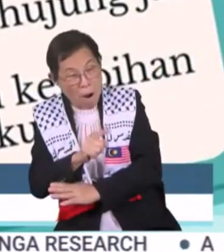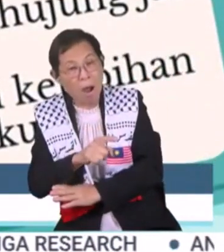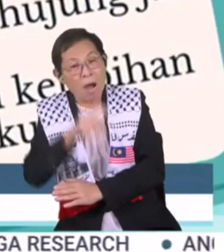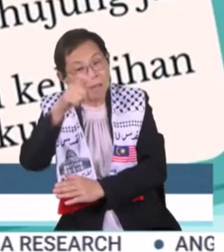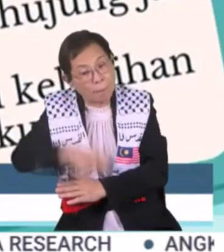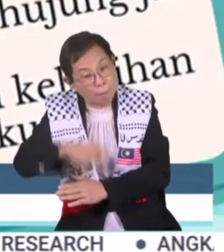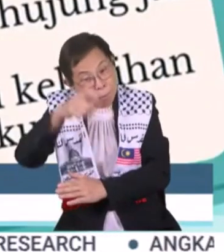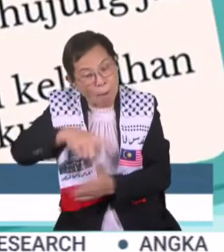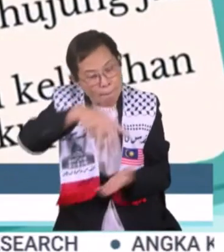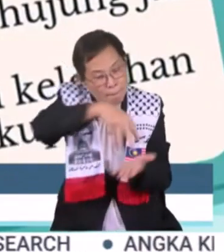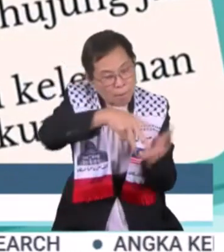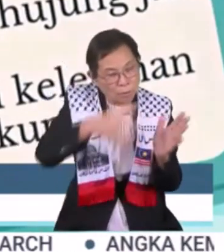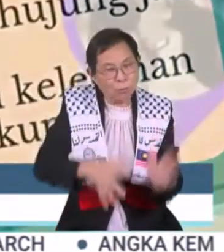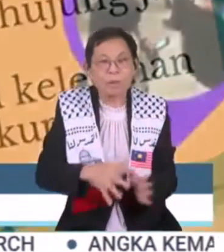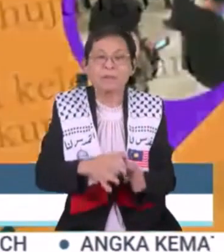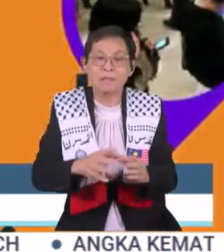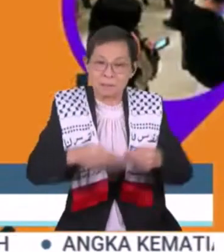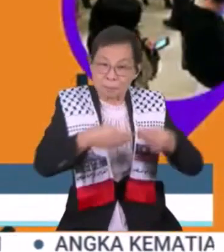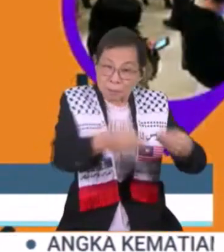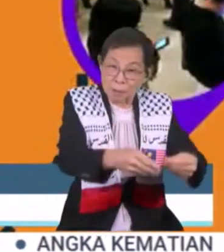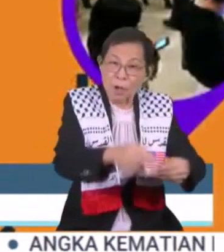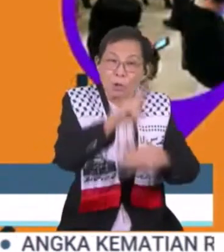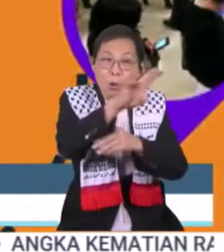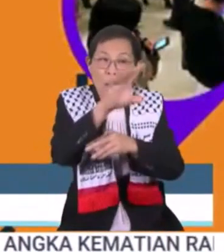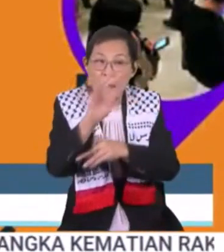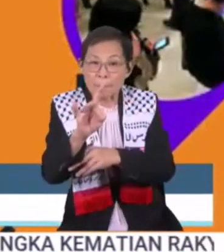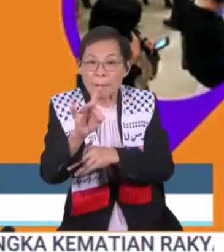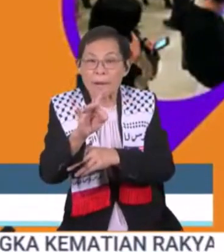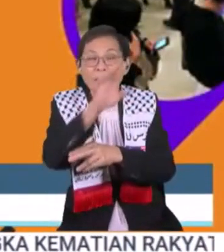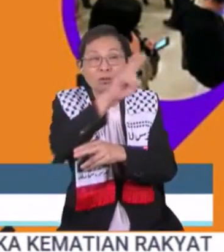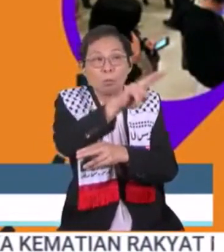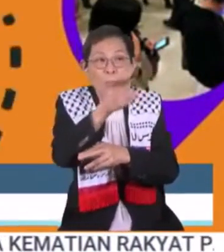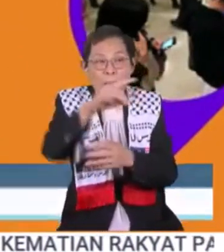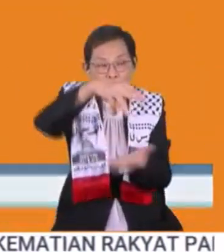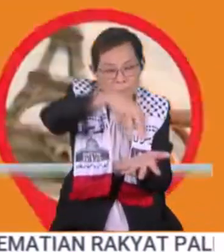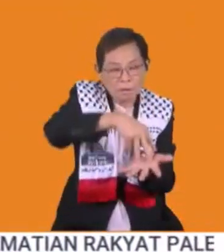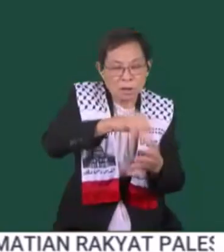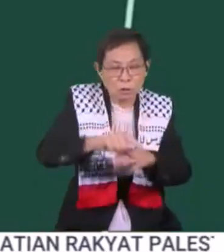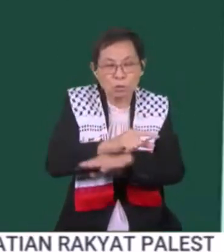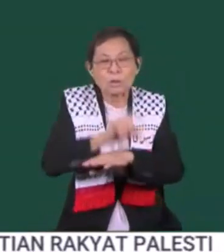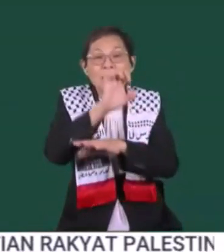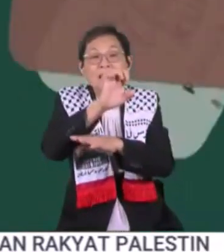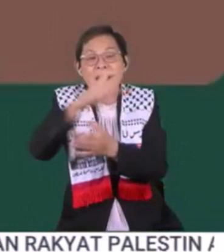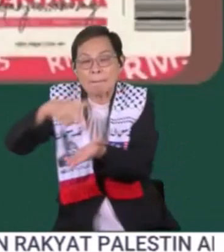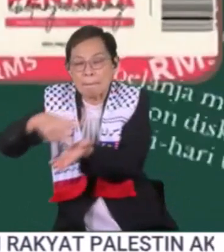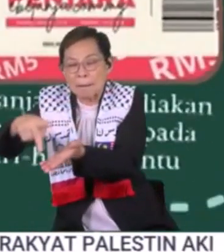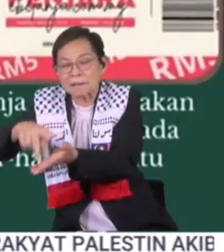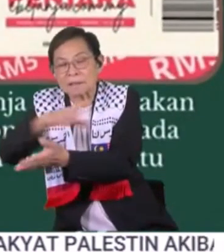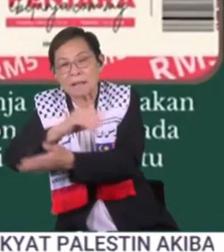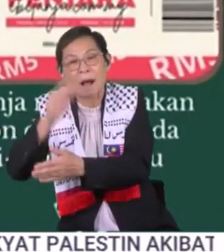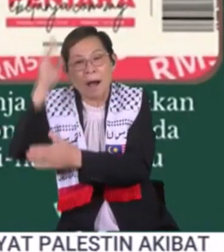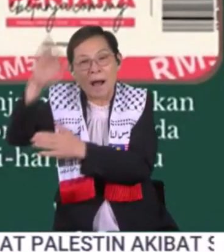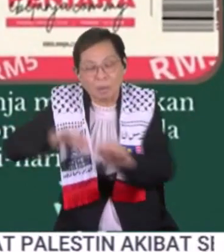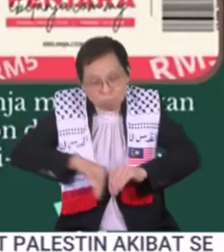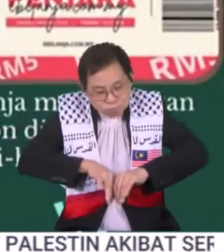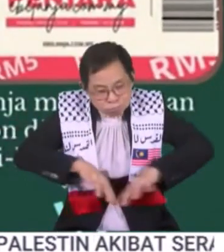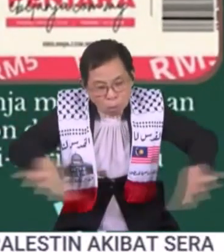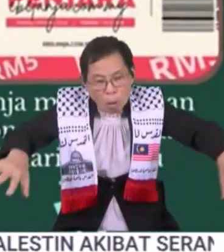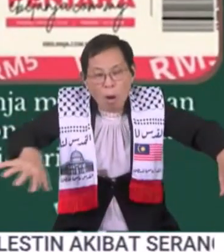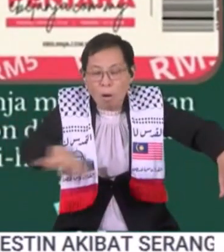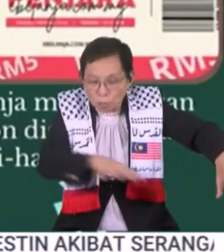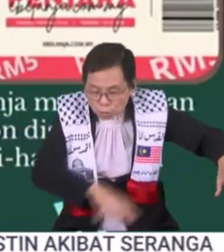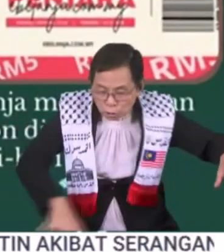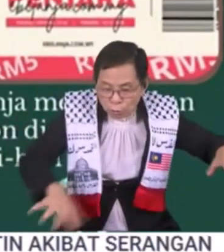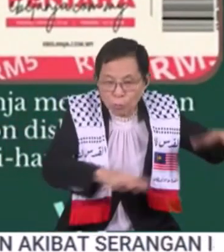keperluan mereka dipenuhi sehingga kini 28 institusi penjara telah menggunakan e-belanja dan ia akan diperluas ke